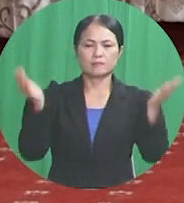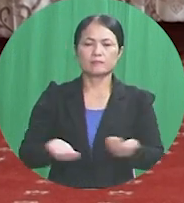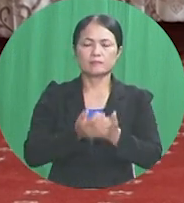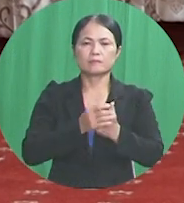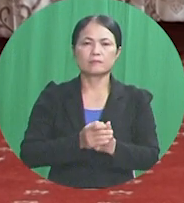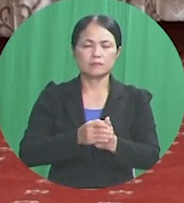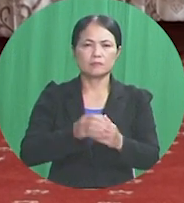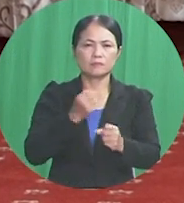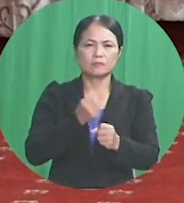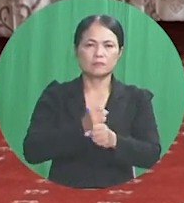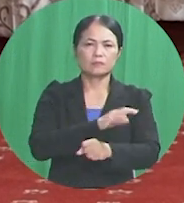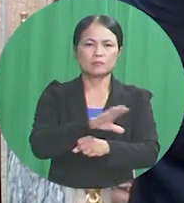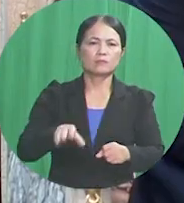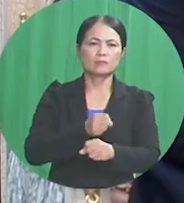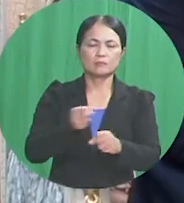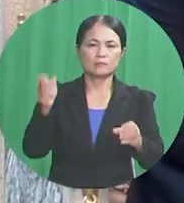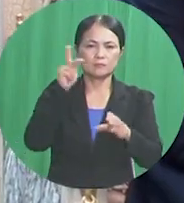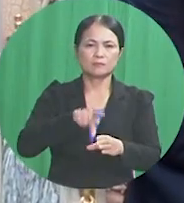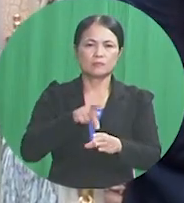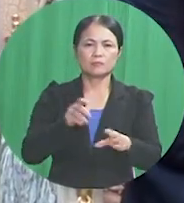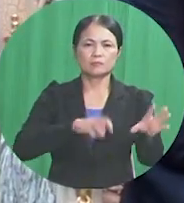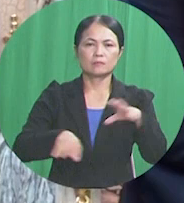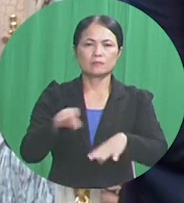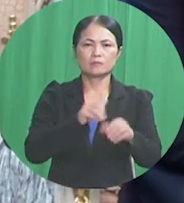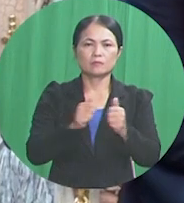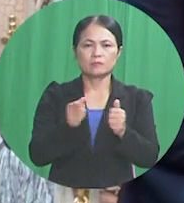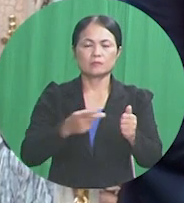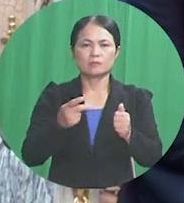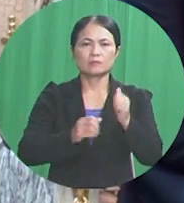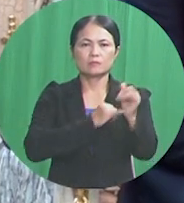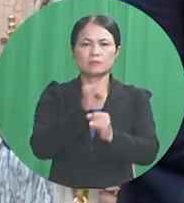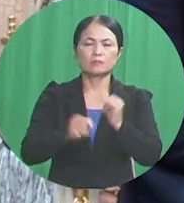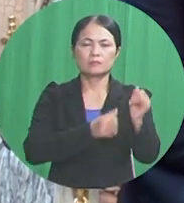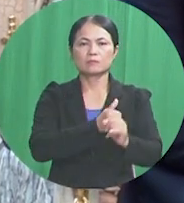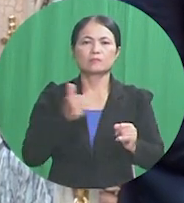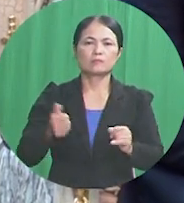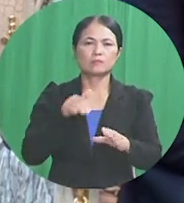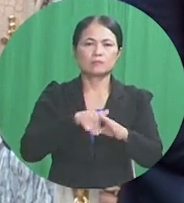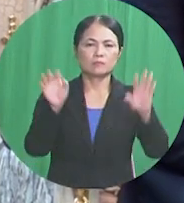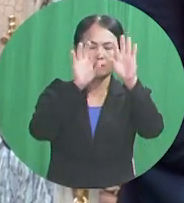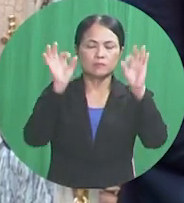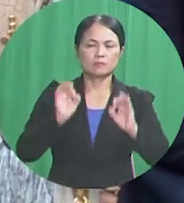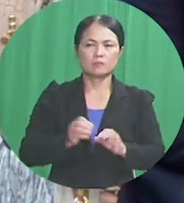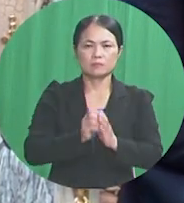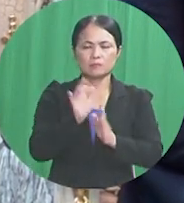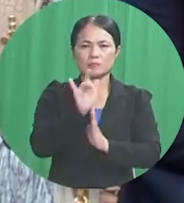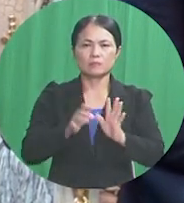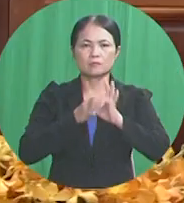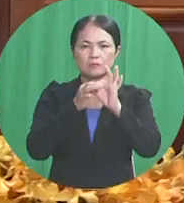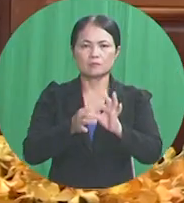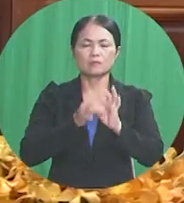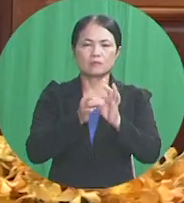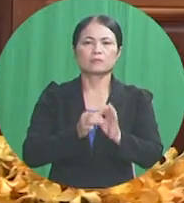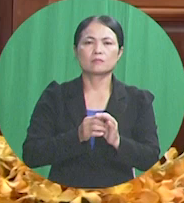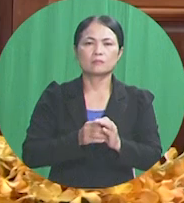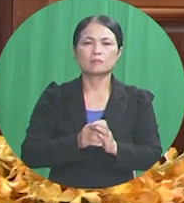ติได้ทวีเอากัมพูชีอาจรวมจำหน่ายยางสกัดจีมวยไดคูอันตรจีนนี้แต่งขนมกรอบขั้นนิเตปฏิบัติเนื่องนิเต